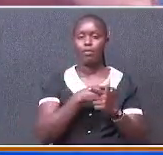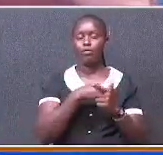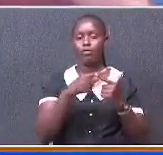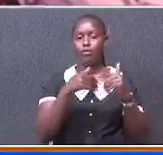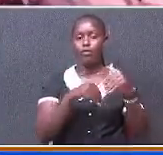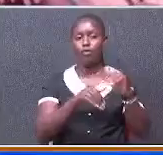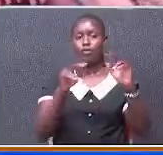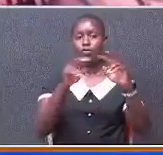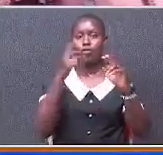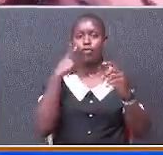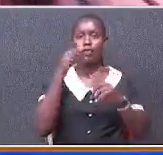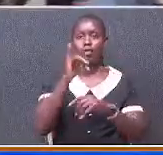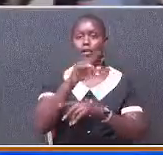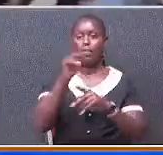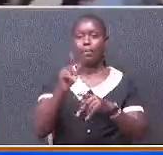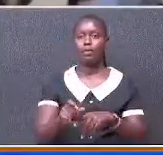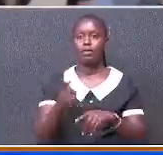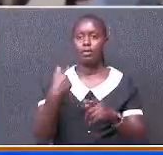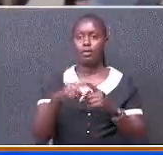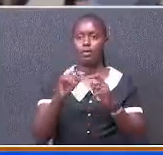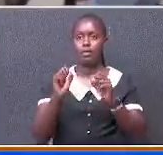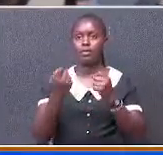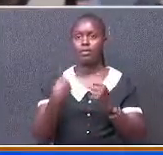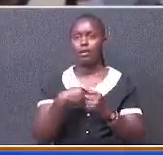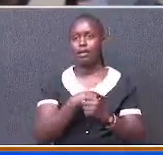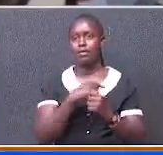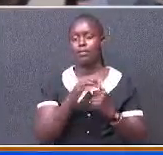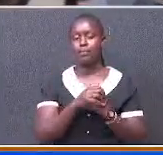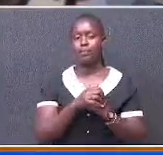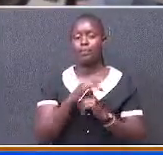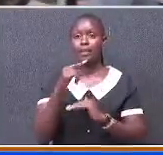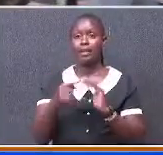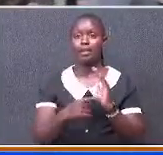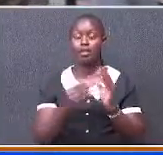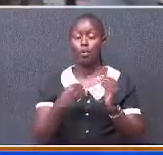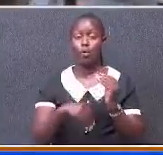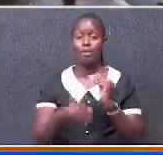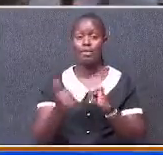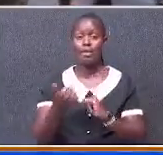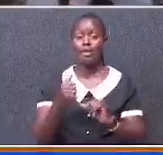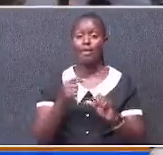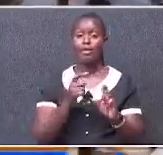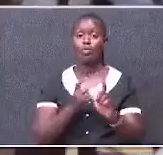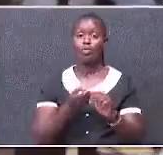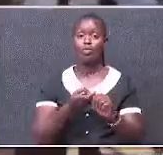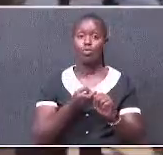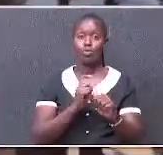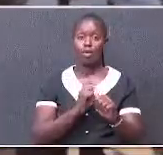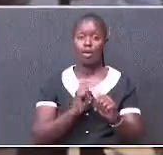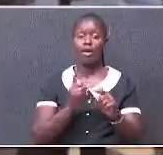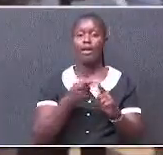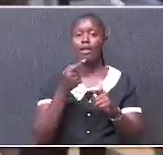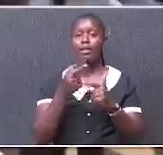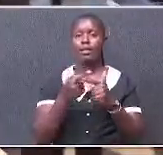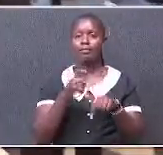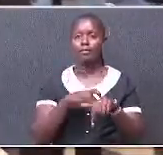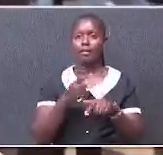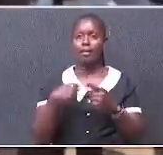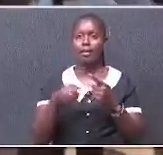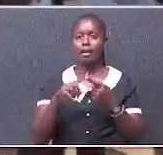nikamfuata. Fungu ametuokoa hapo. Pickup ilikuwa inauza soda pande ya Kimbembe Town. Kufika kwa junction ya